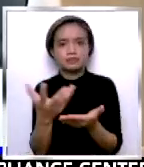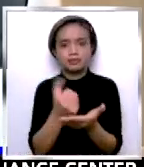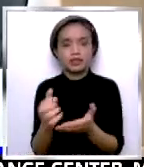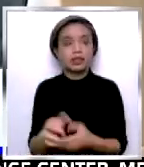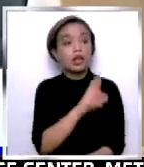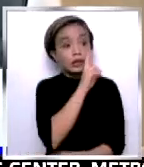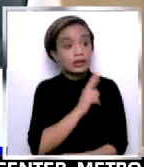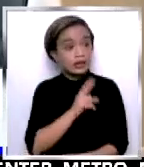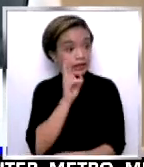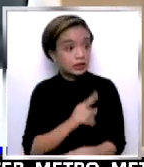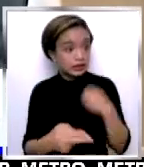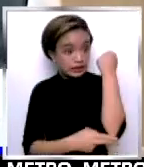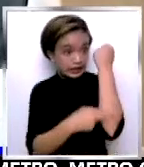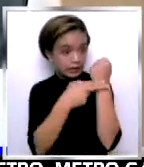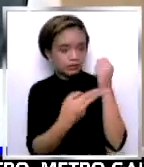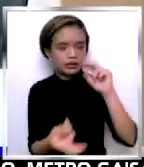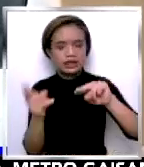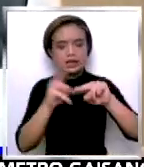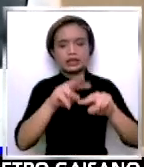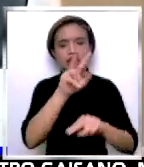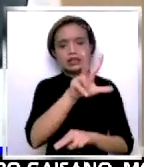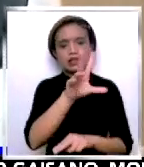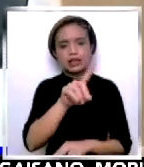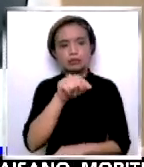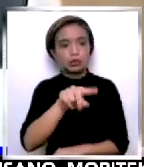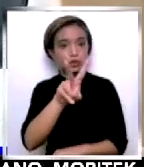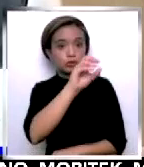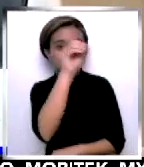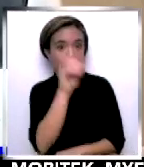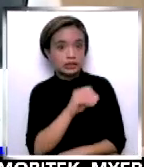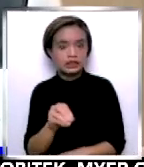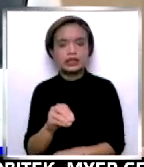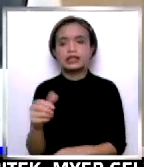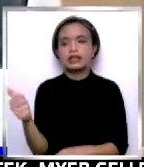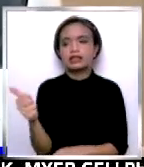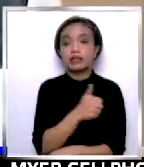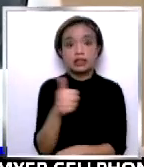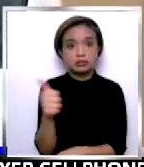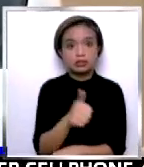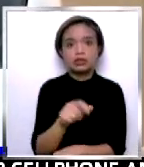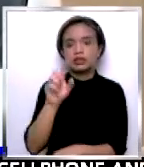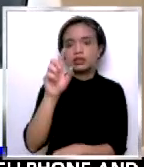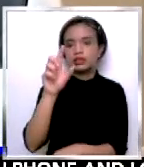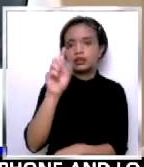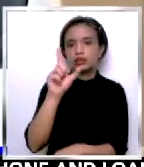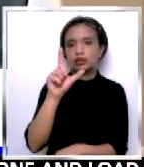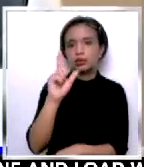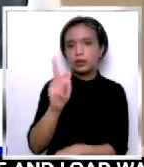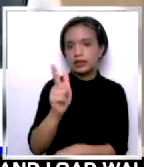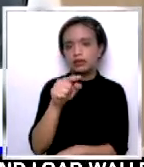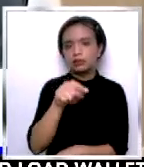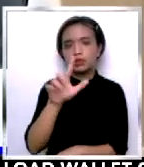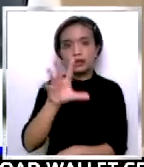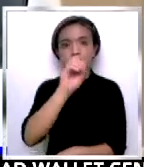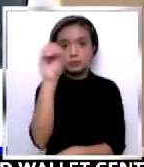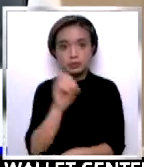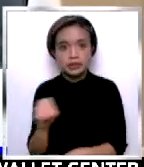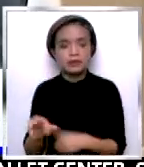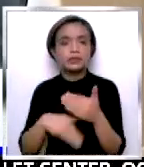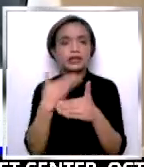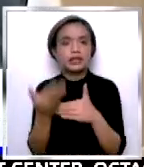ng 38.2%, tapos transport, 20.5%. At food and non-alcoholic